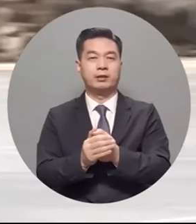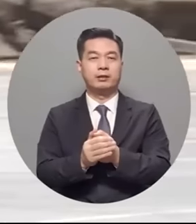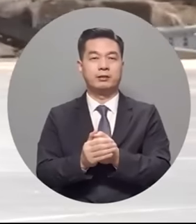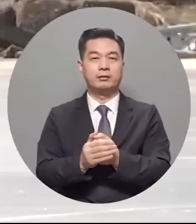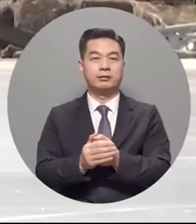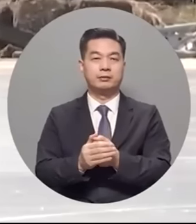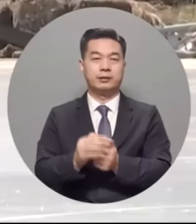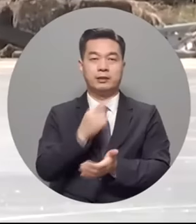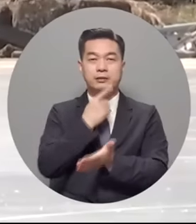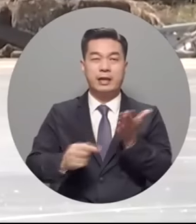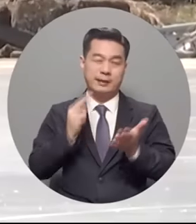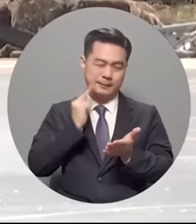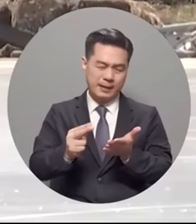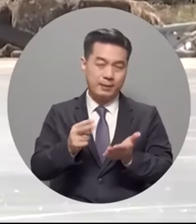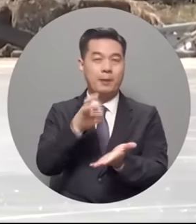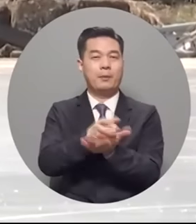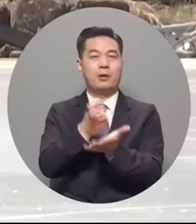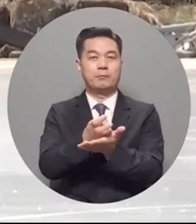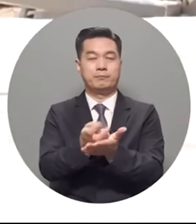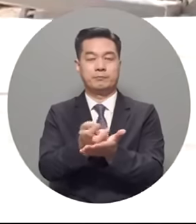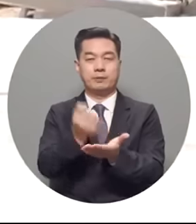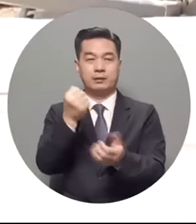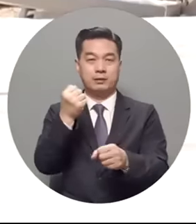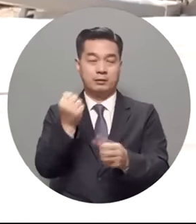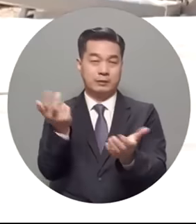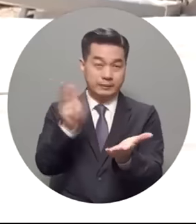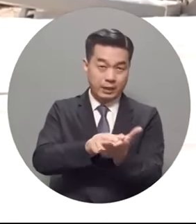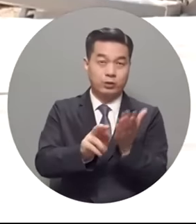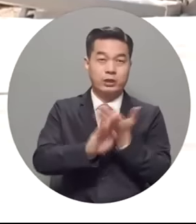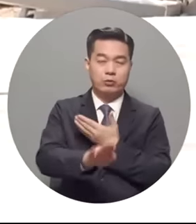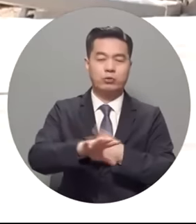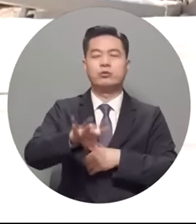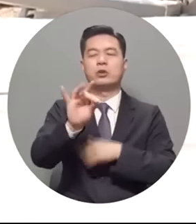제정된 이후 중대시민재해로 기록된 첫 사례입니다.